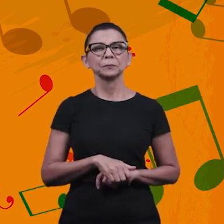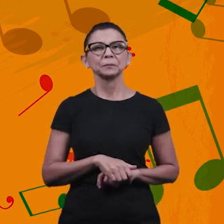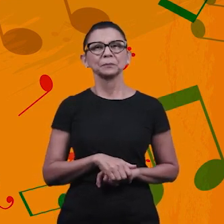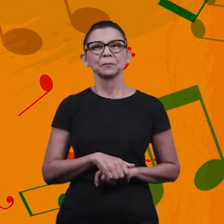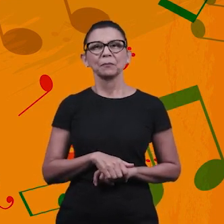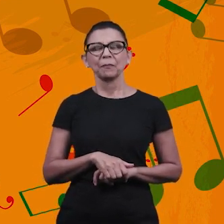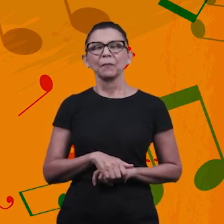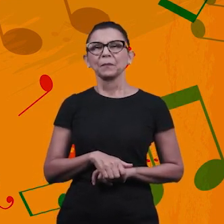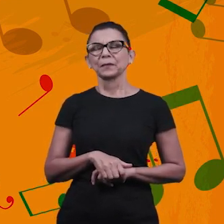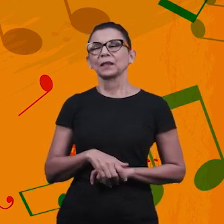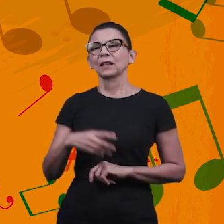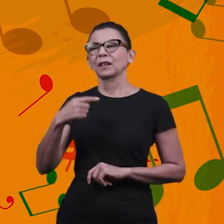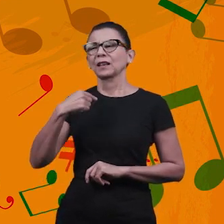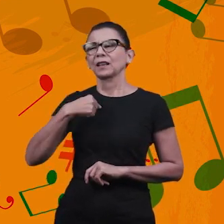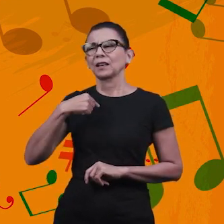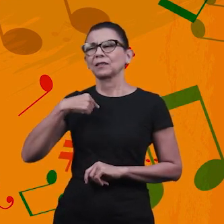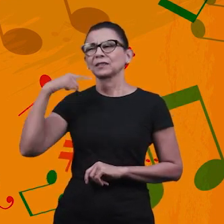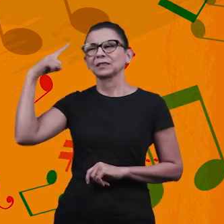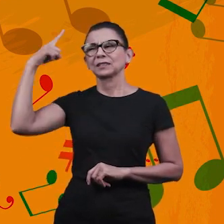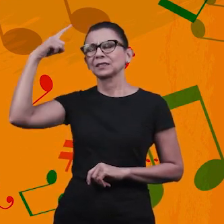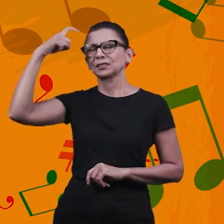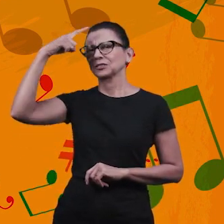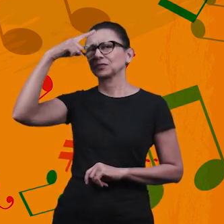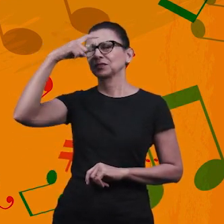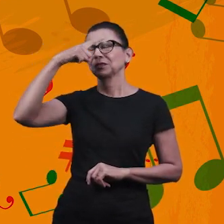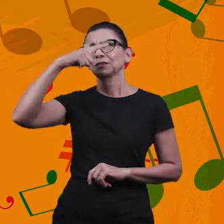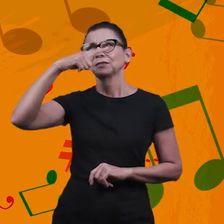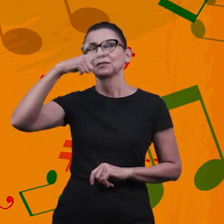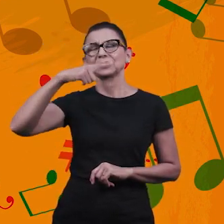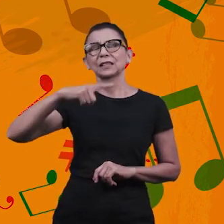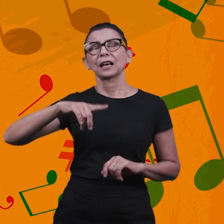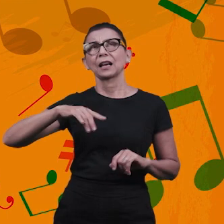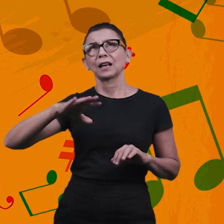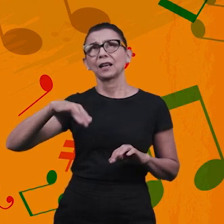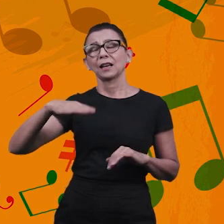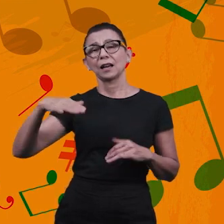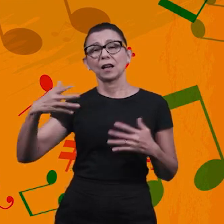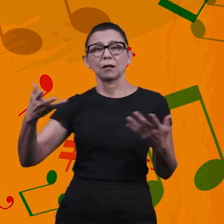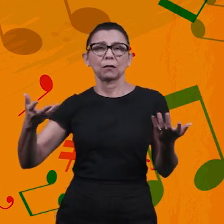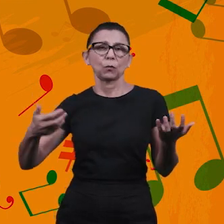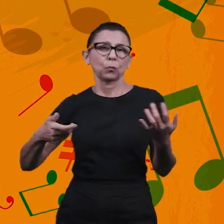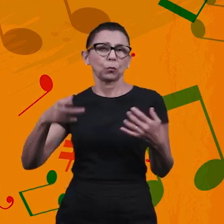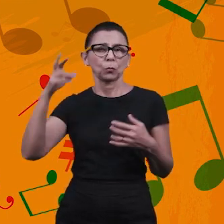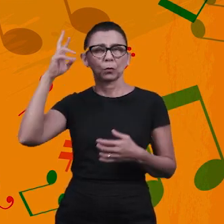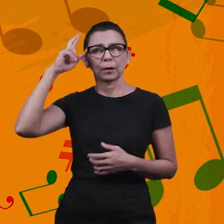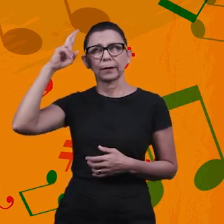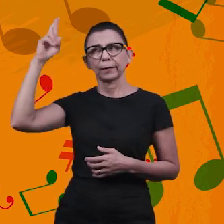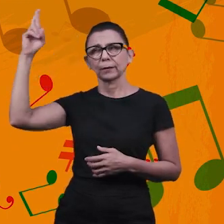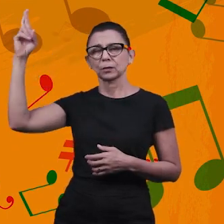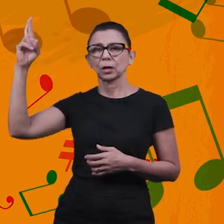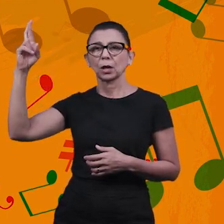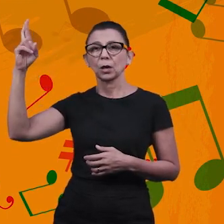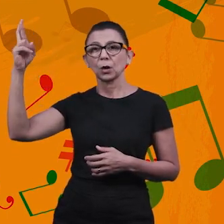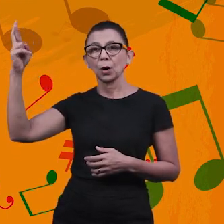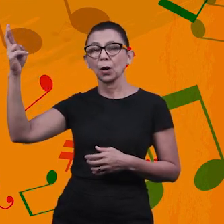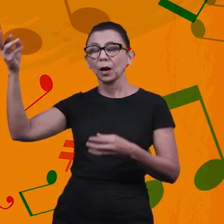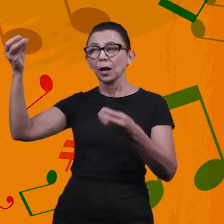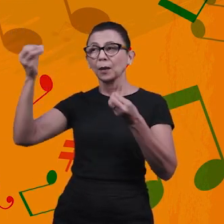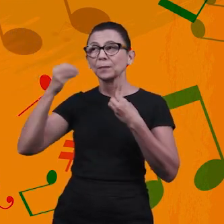de David. Et là, je trouvais difficile, mais le Seigneur m'a donné